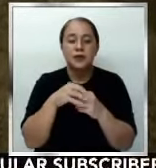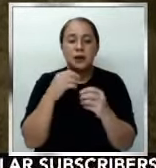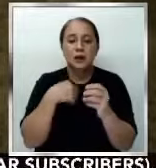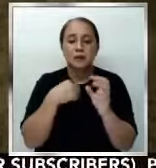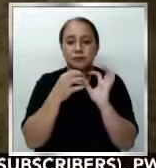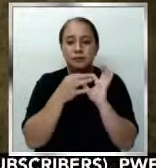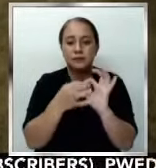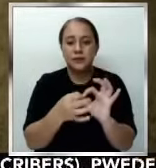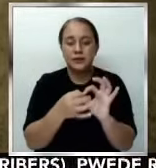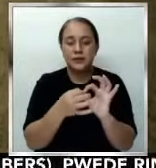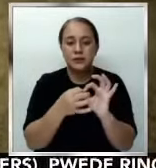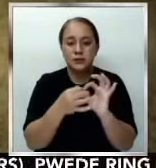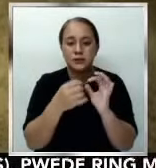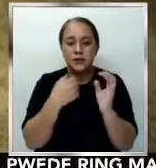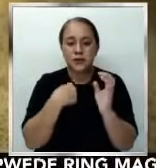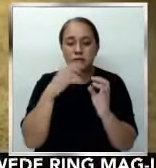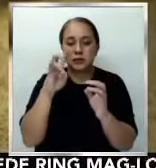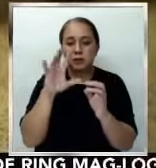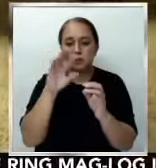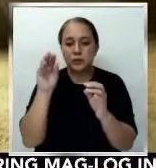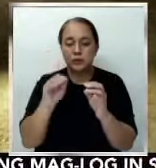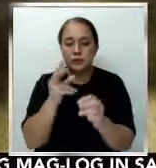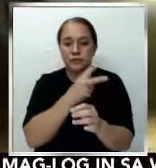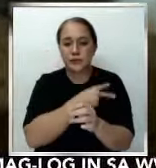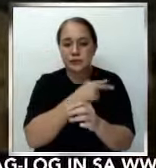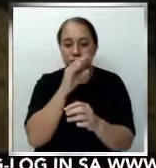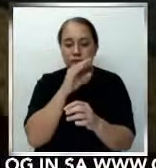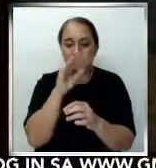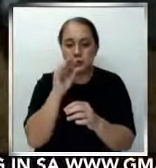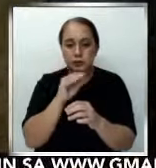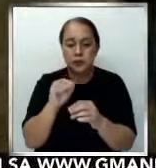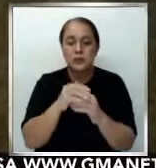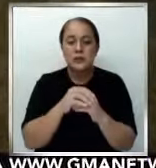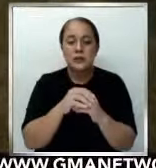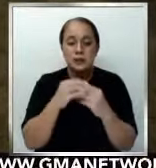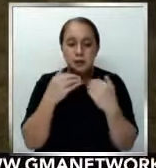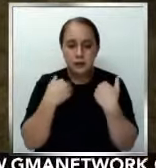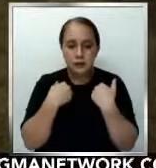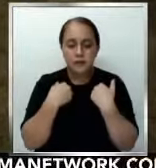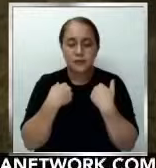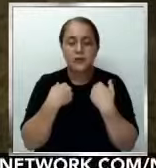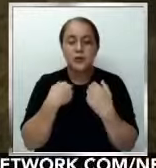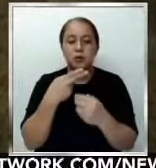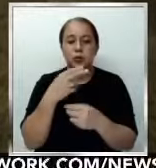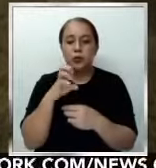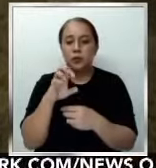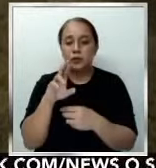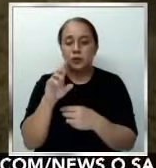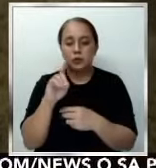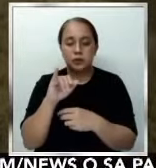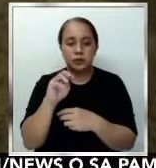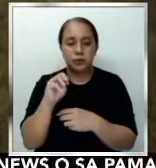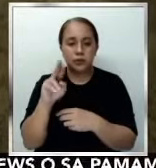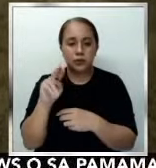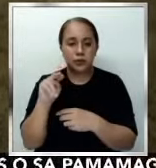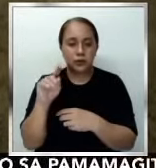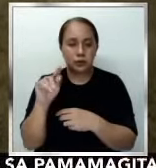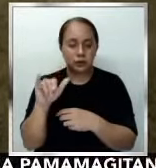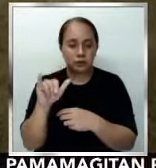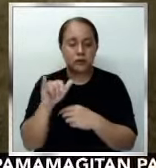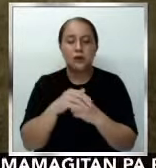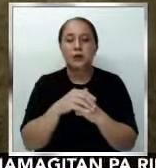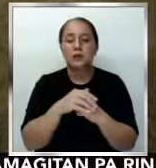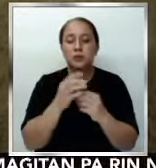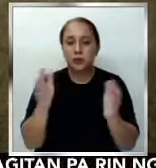yung kanilang 75% vaccination rate ay naabot na nila yung herd immunity. Bukod sa paghikayat sa mga hindi pa